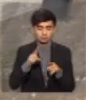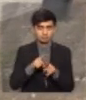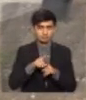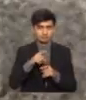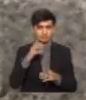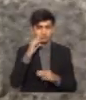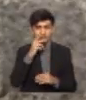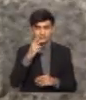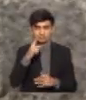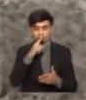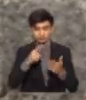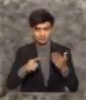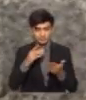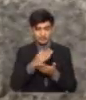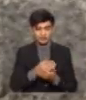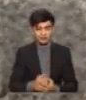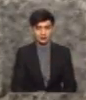стороны – трещина по фундаменту.